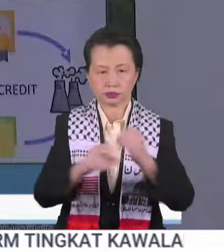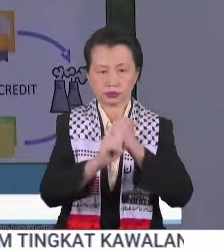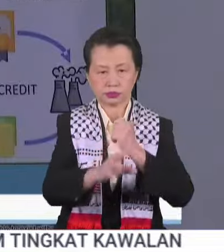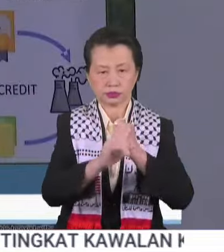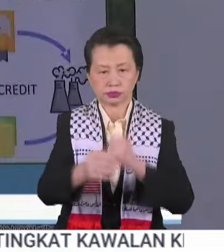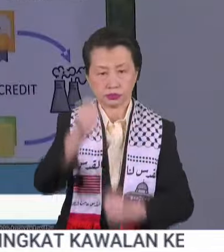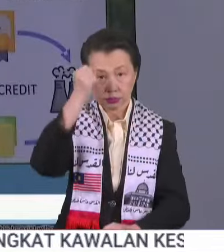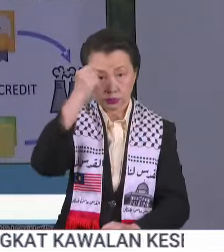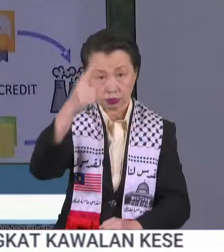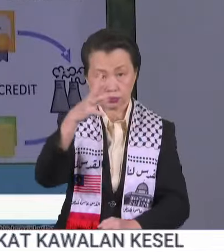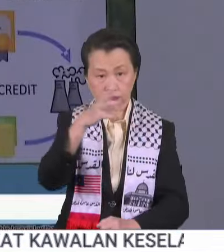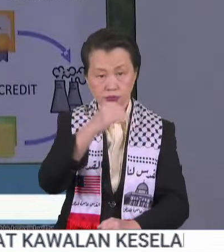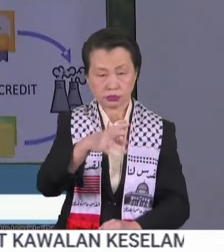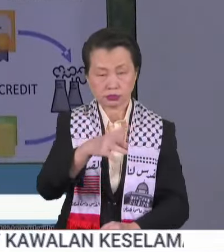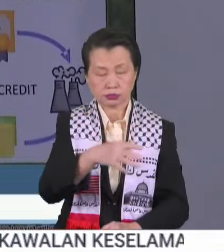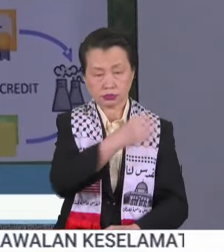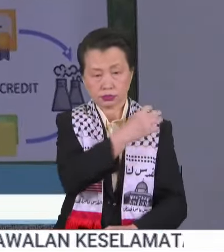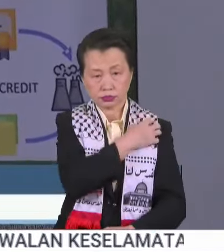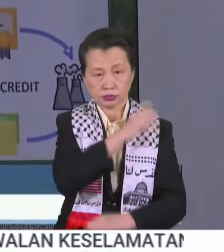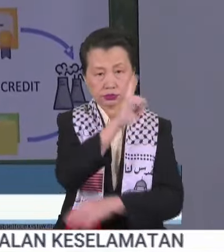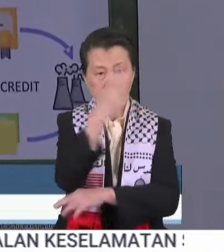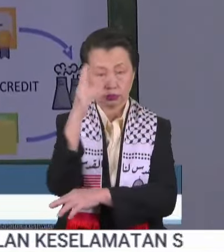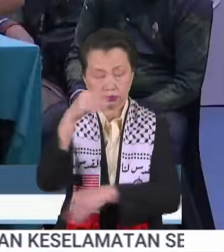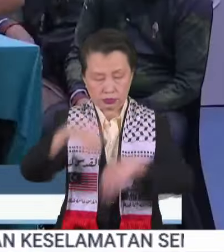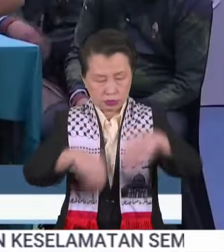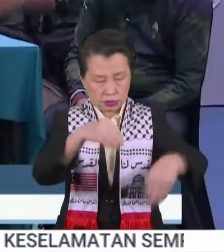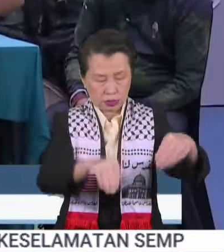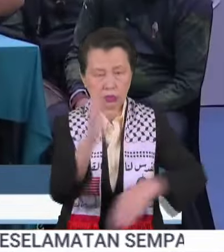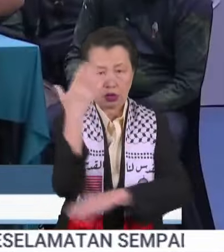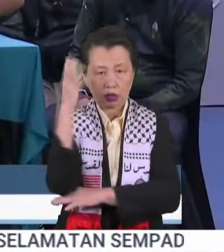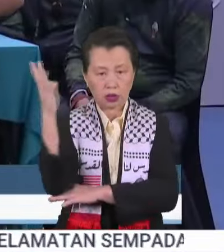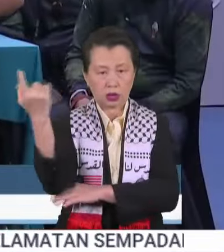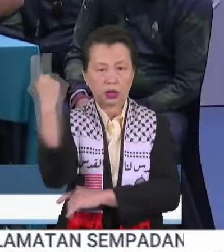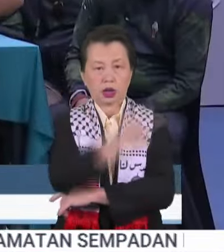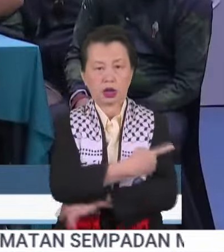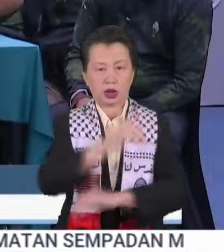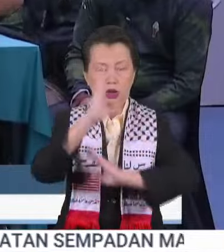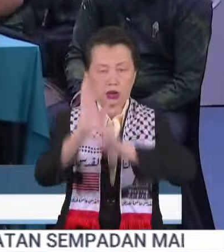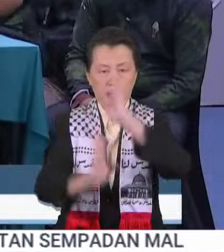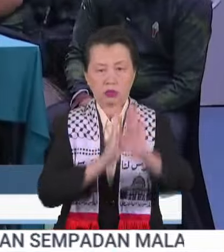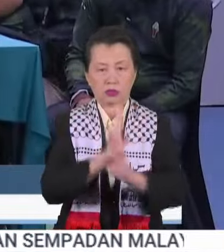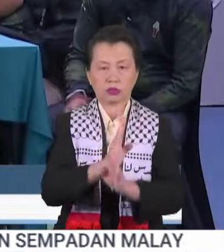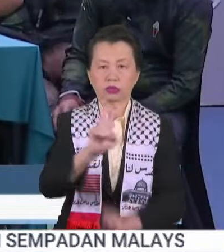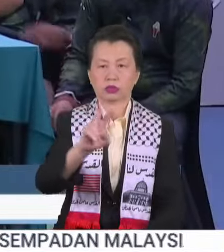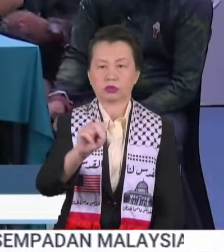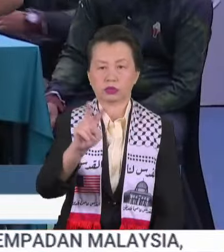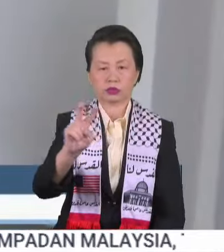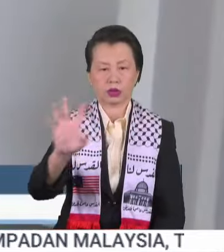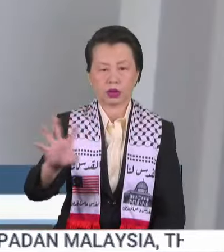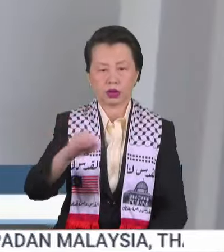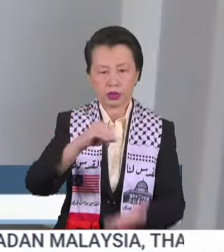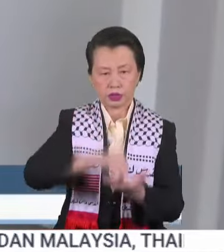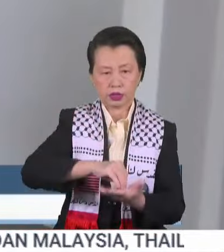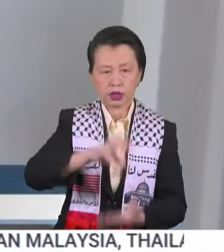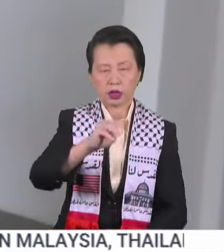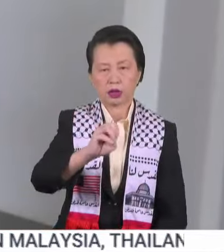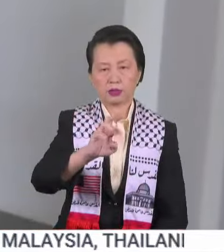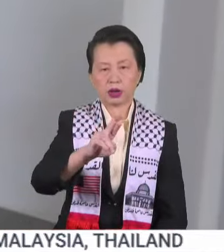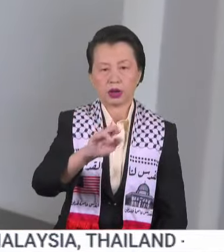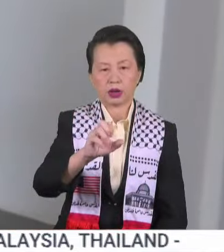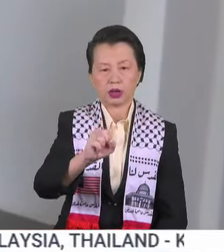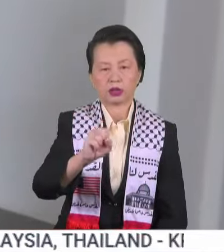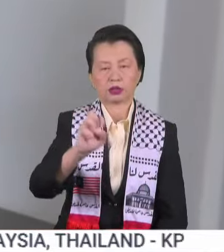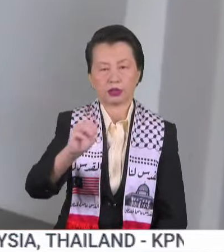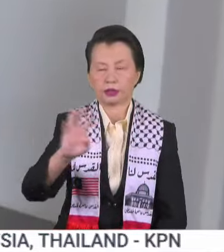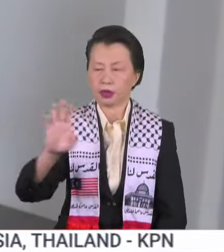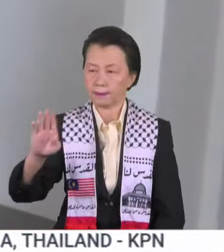kempen kesedaran dan penguatkuasaan hutan serta penanaman pokok sempena Hari Bumi 2024 di MRSM Bintulu.